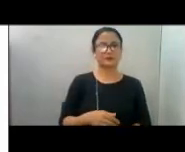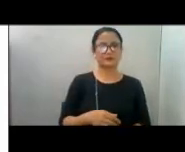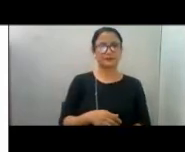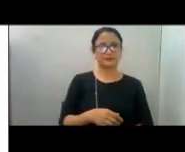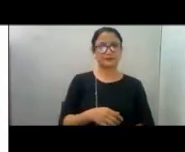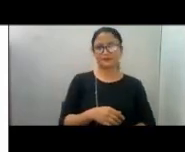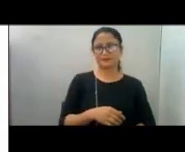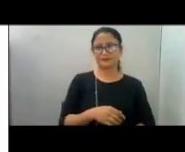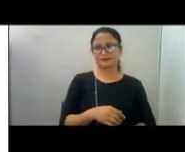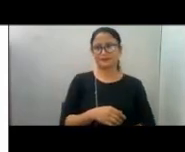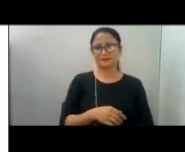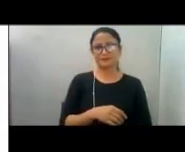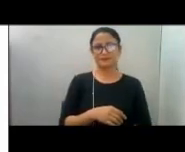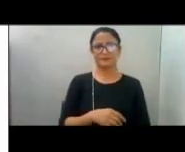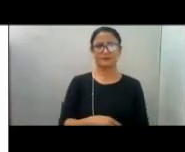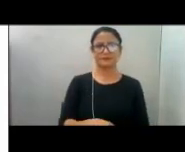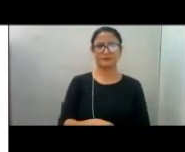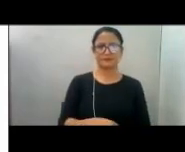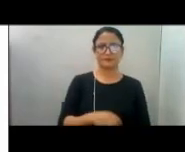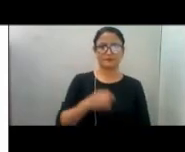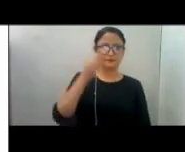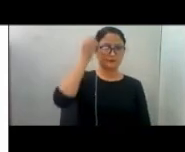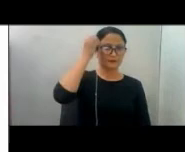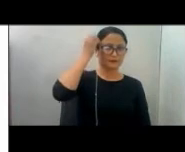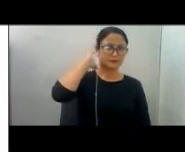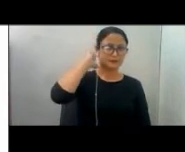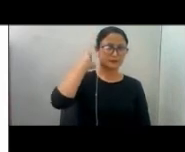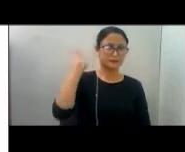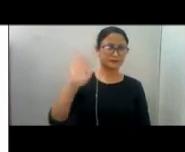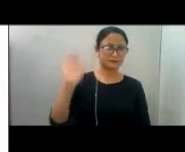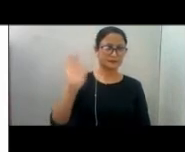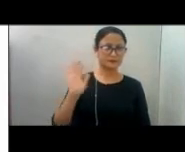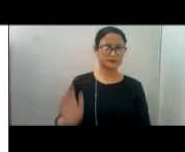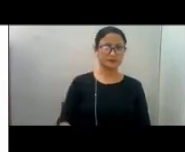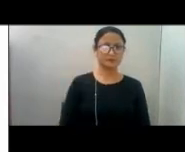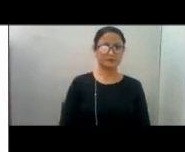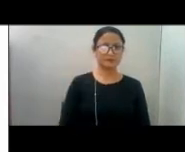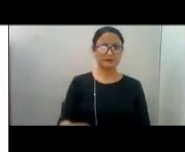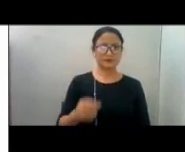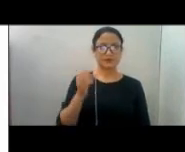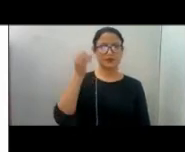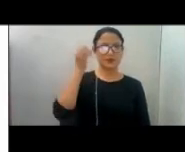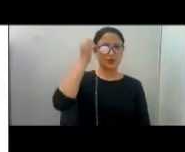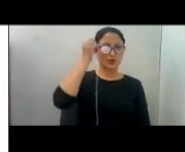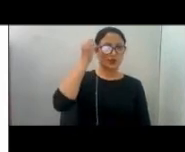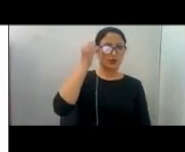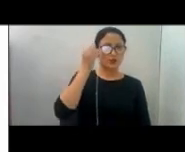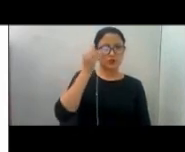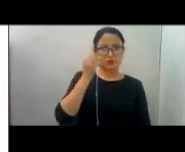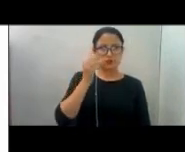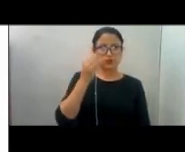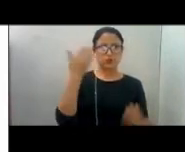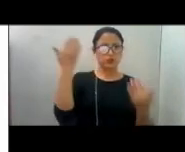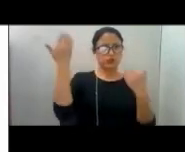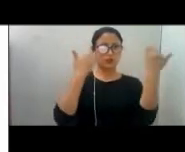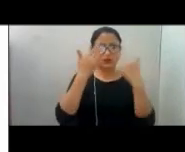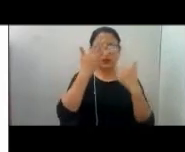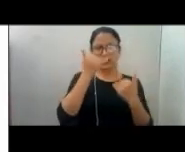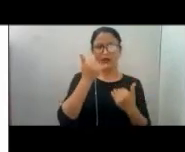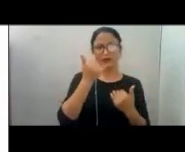चाहिँ 26% एक्सपिरियन्स गर्नुभएको छ। र भायोलेन्सको कज चाहिँ